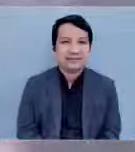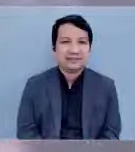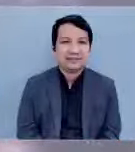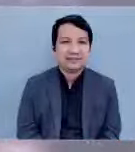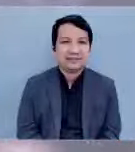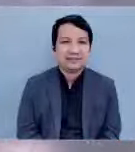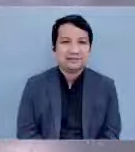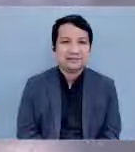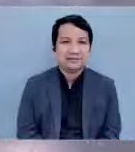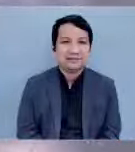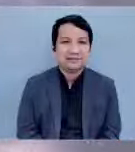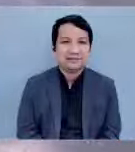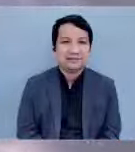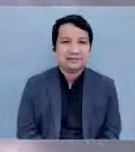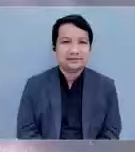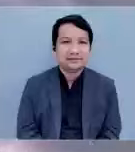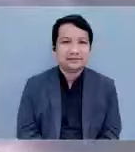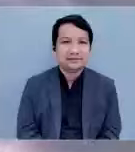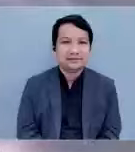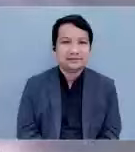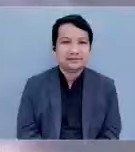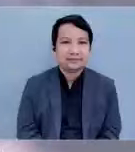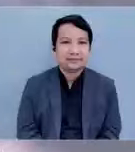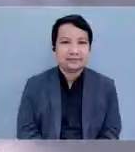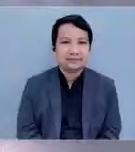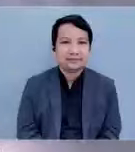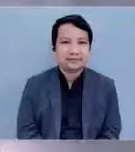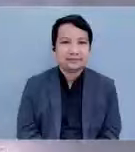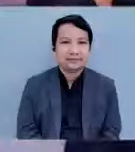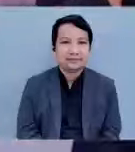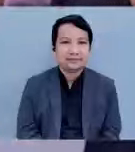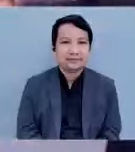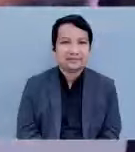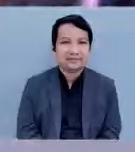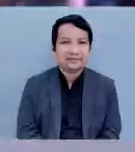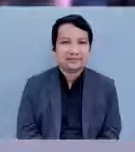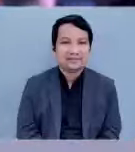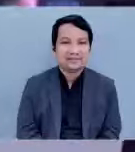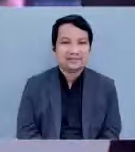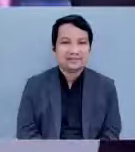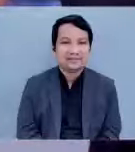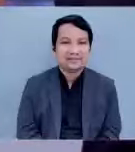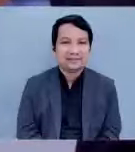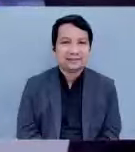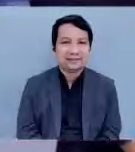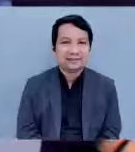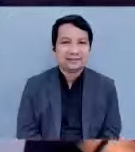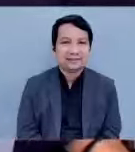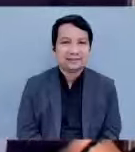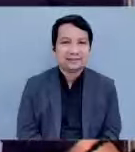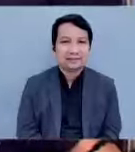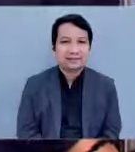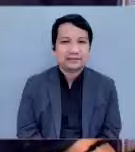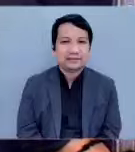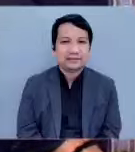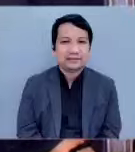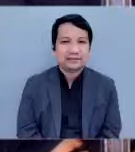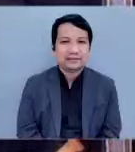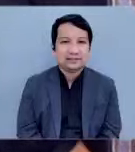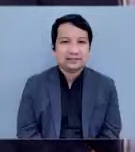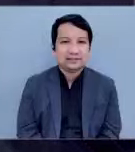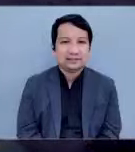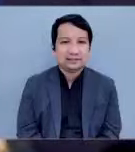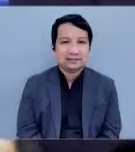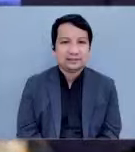tinutulak mo siya. Try mo naman! Huwag na mabasa! Uy! Ang galing! Galing! Ano ba? Ano ginagawa yun? Ang galing!